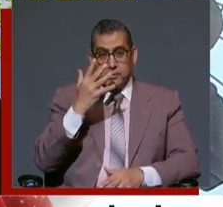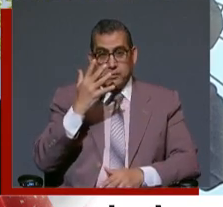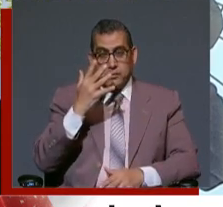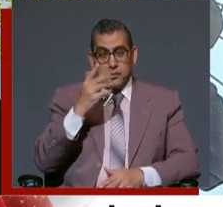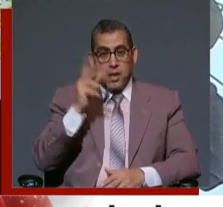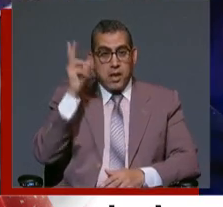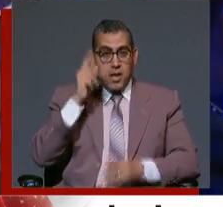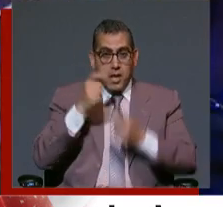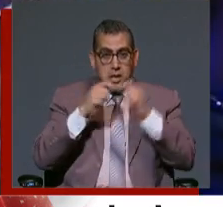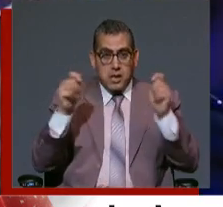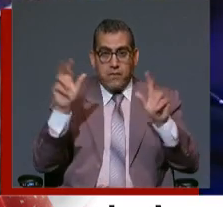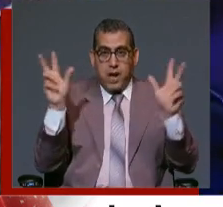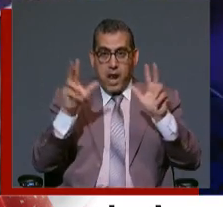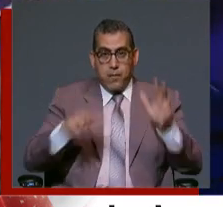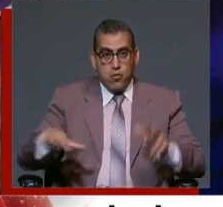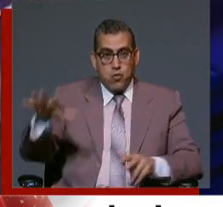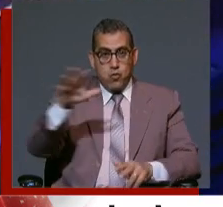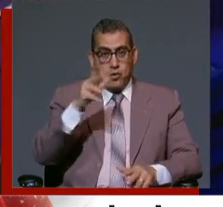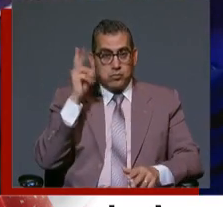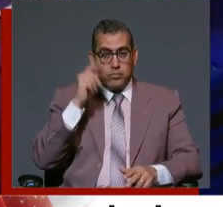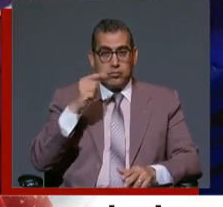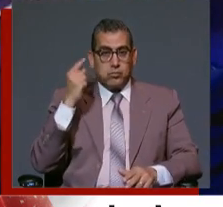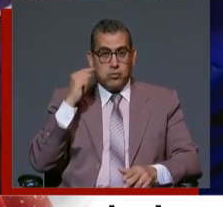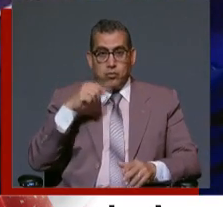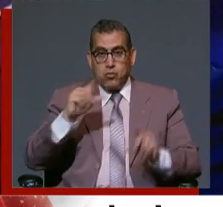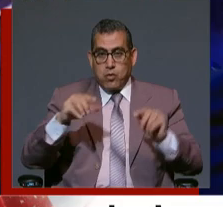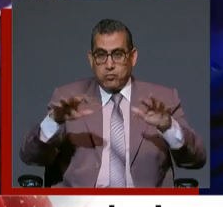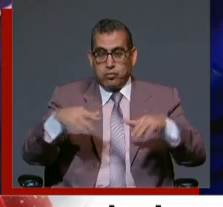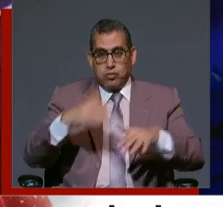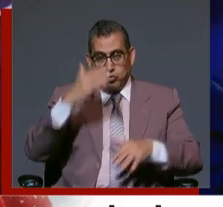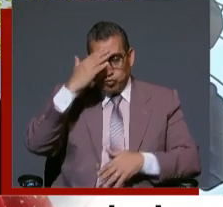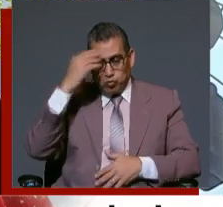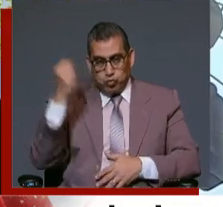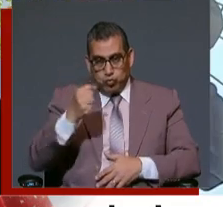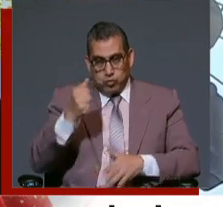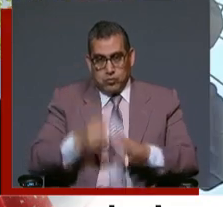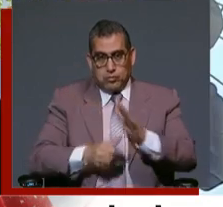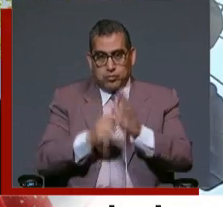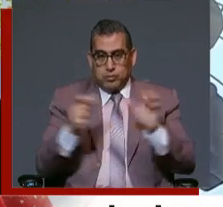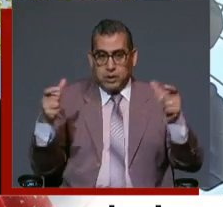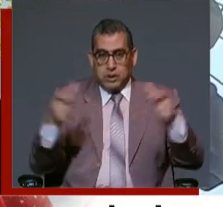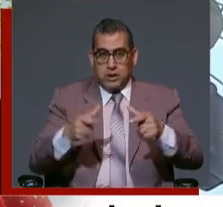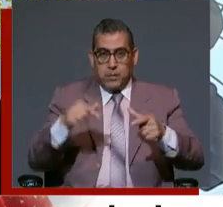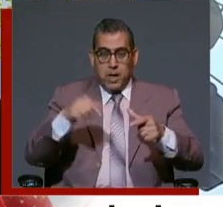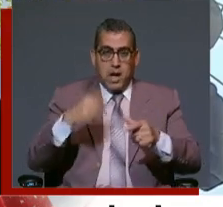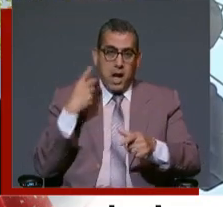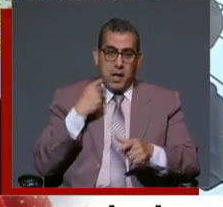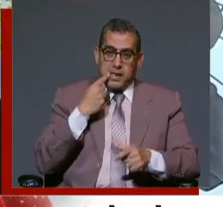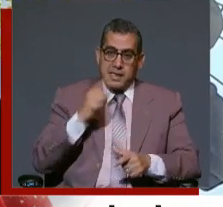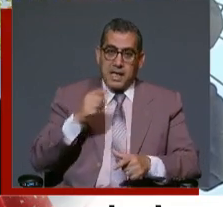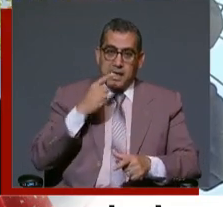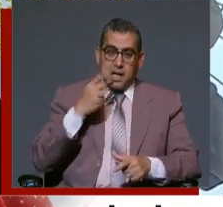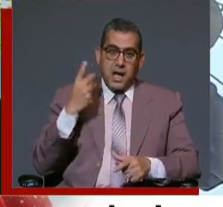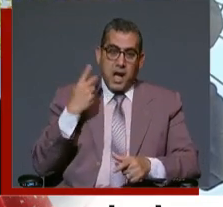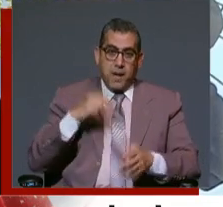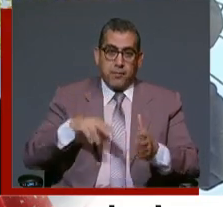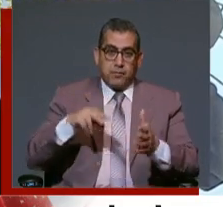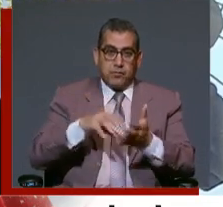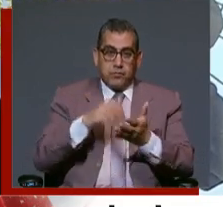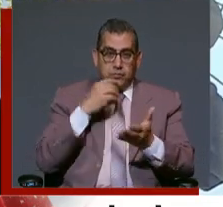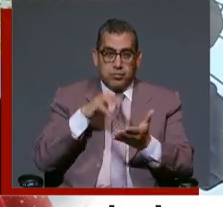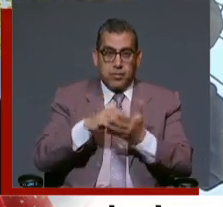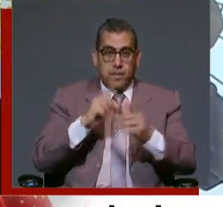الصحفيون وبيوت الإعلام والضيوف المتميزون، مرحبا بكم في فعاليات الاجتماعات السنوية